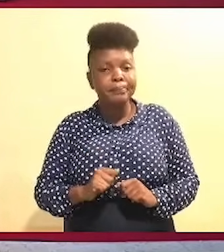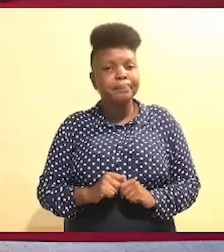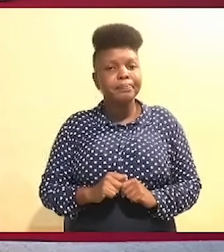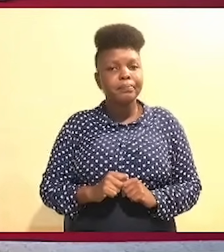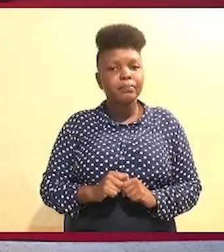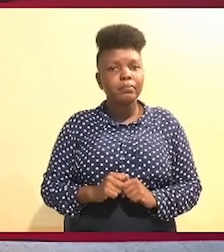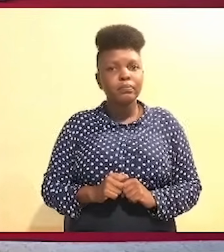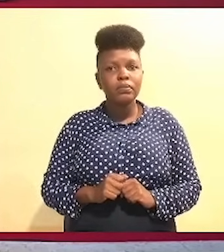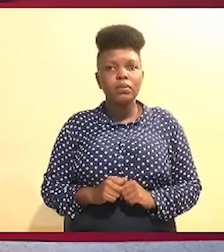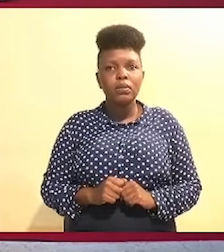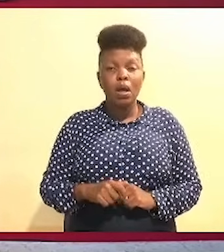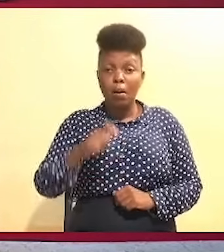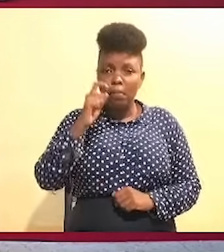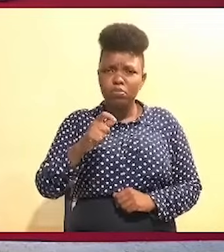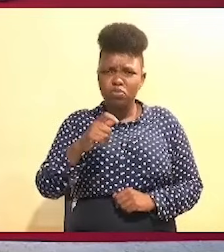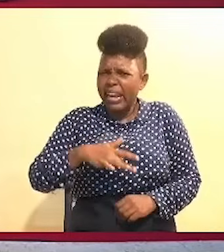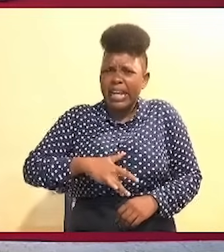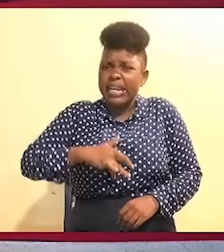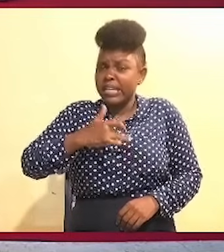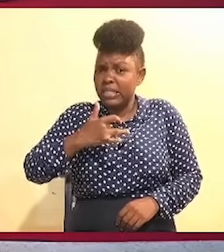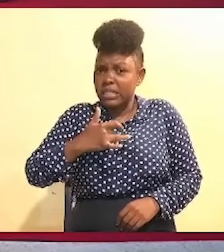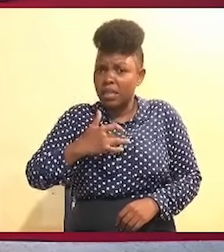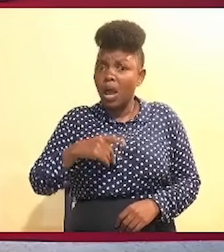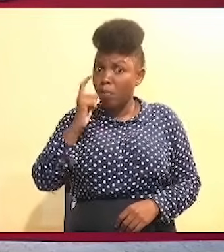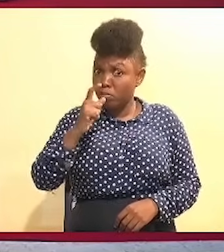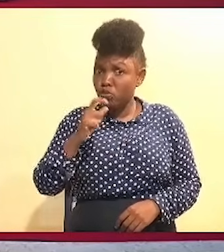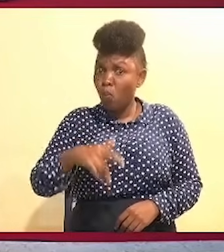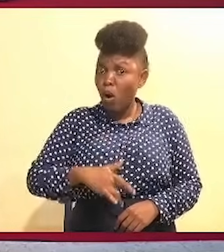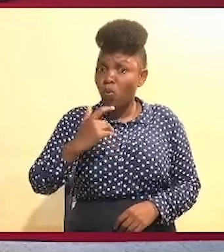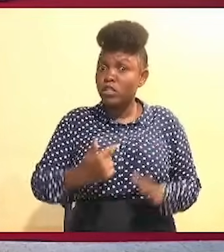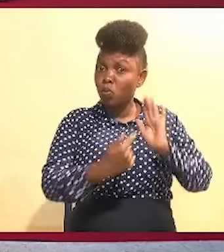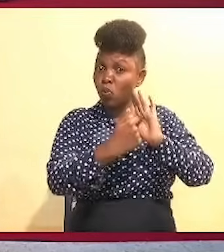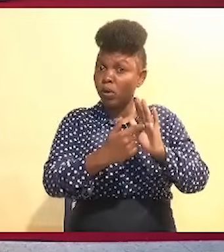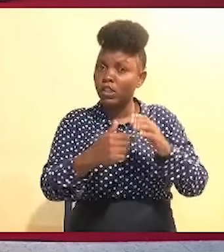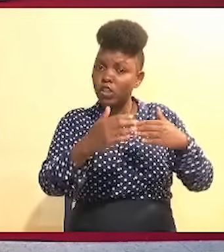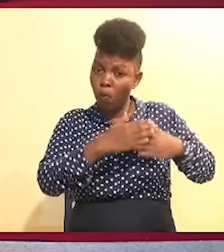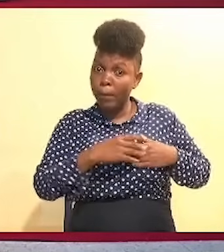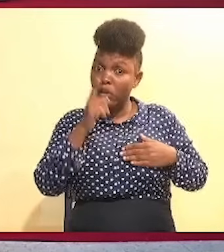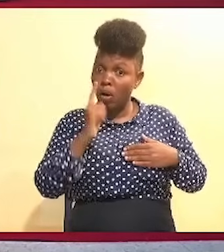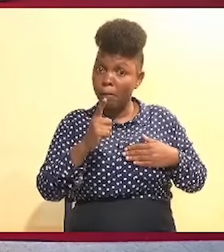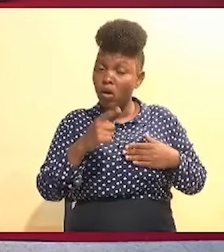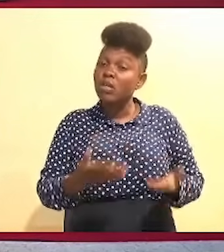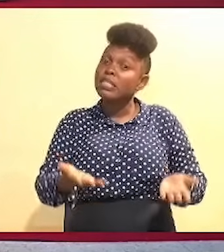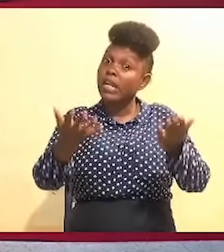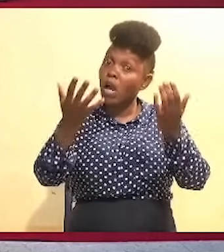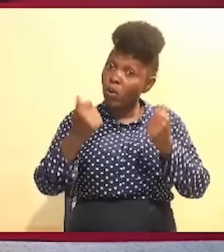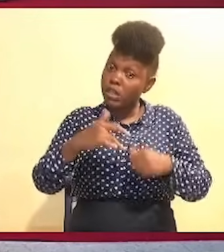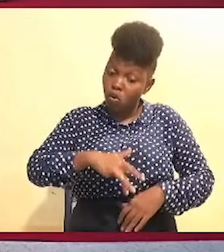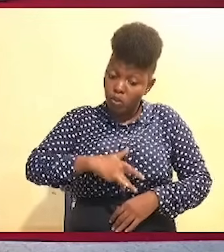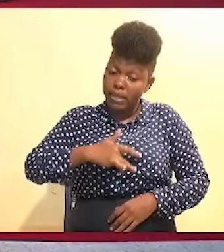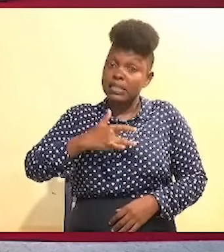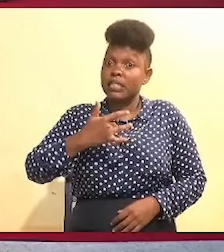tatu muhimu sana. Mtu wa kuhisi ni mtu wa namna gani? Mtu wa kuhisi huonyesha upendo kwa njia ambazo zinaweza